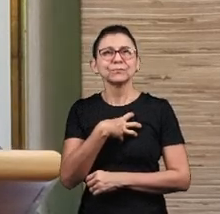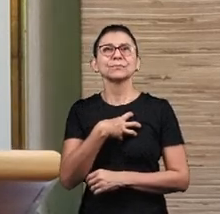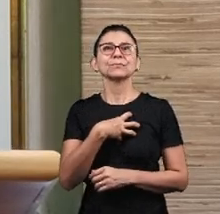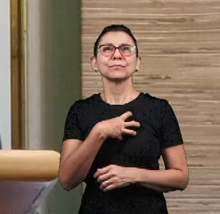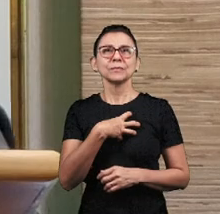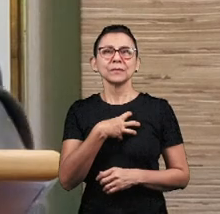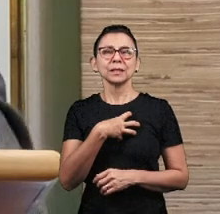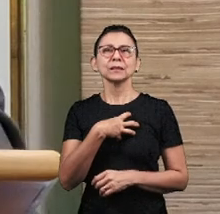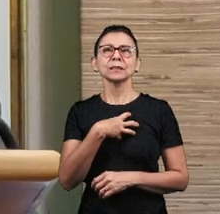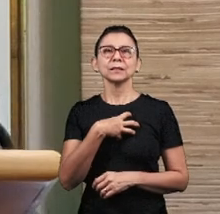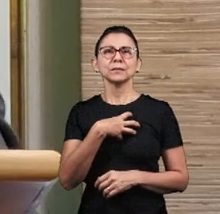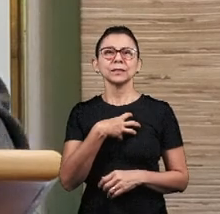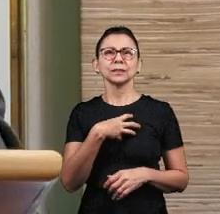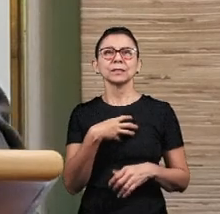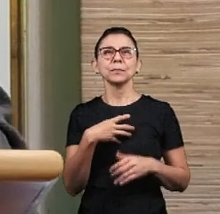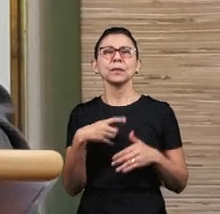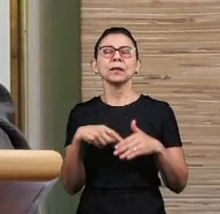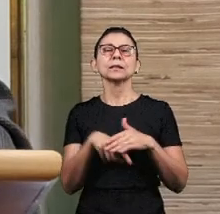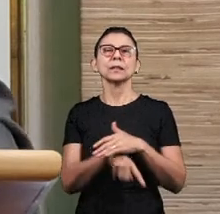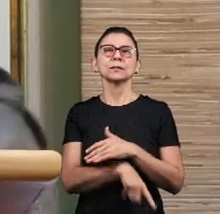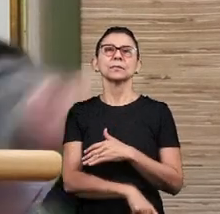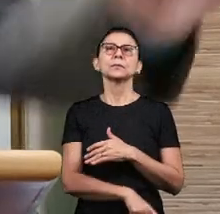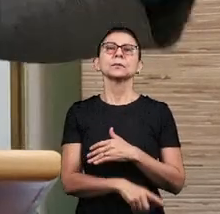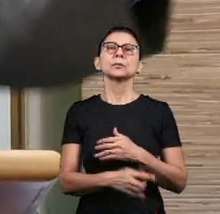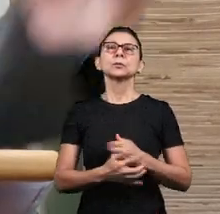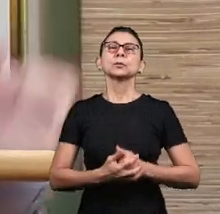une brebis. C'était